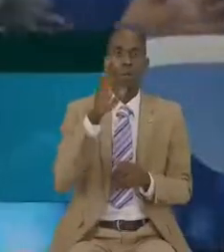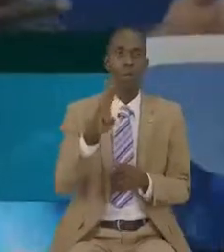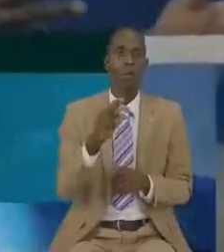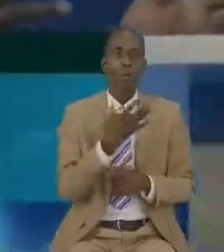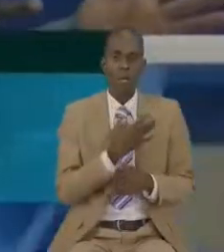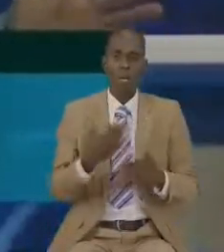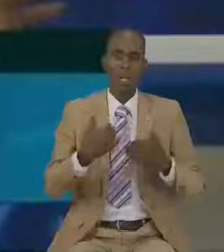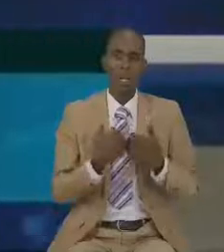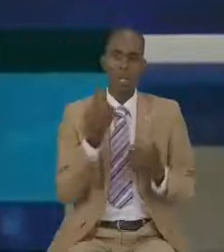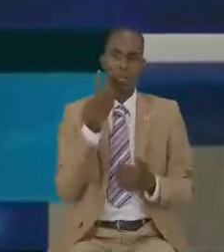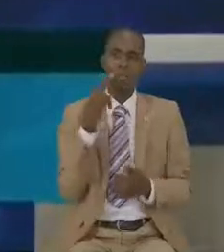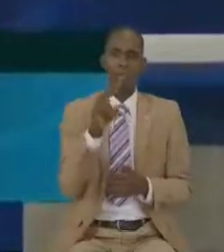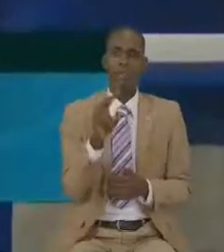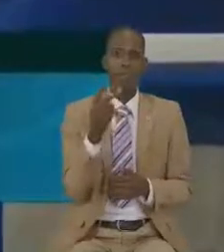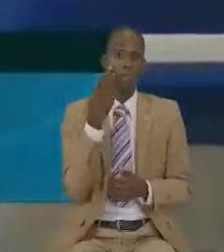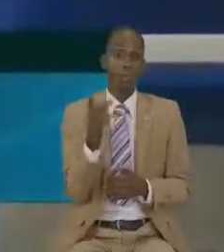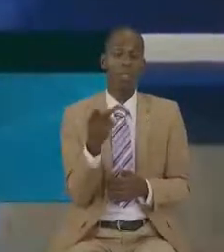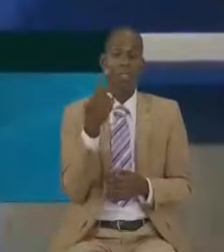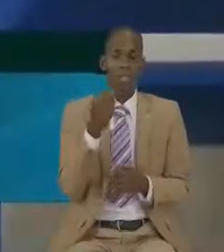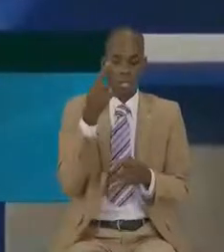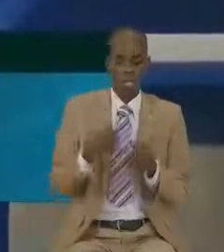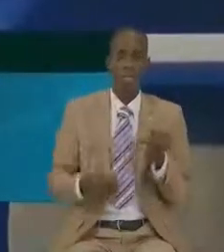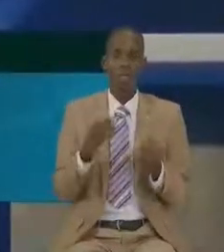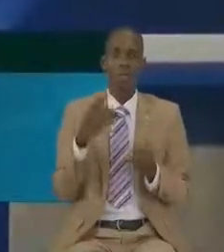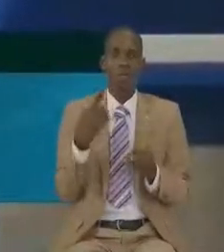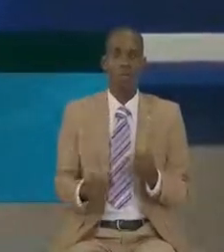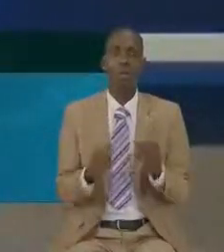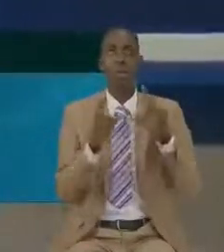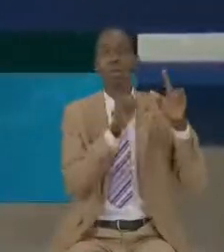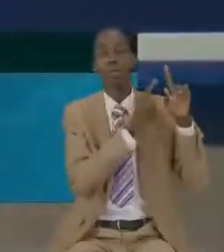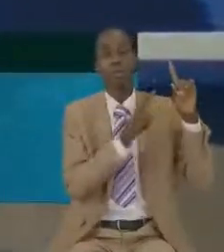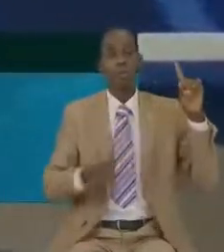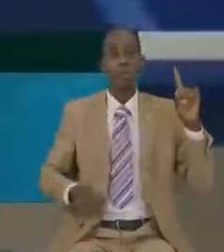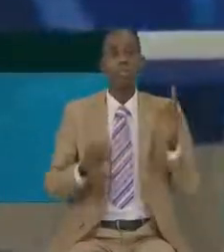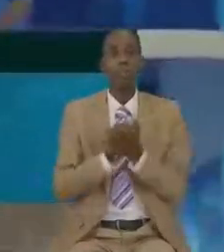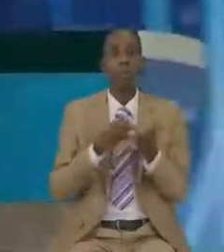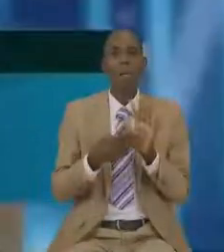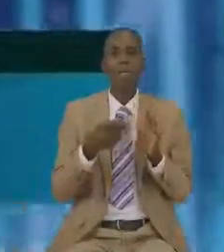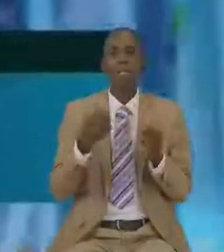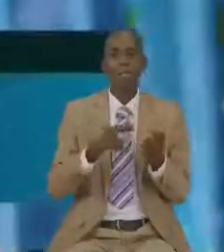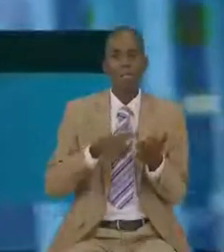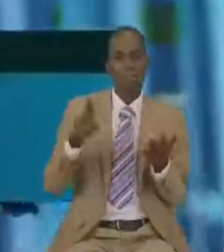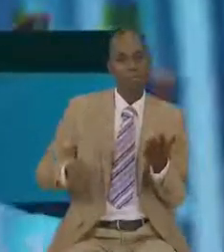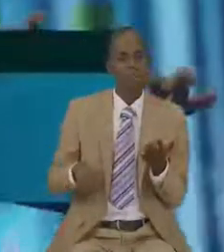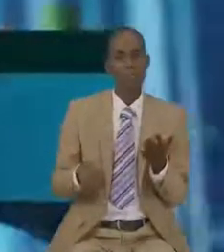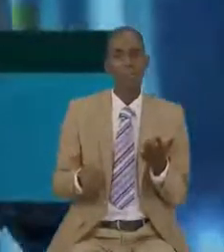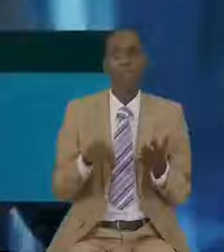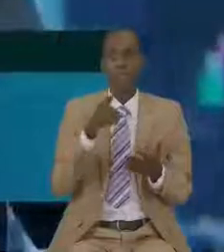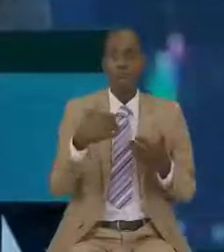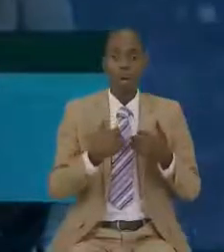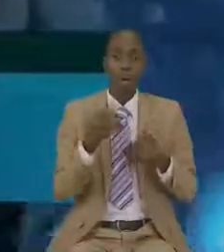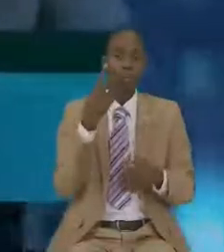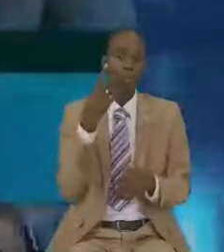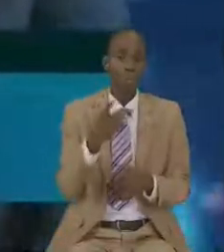le Seigneur lui accorda. C'est-à-dire le résultat, le résultat final. Vous avez vu